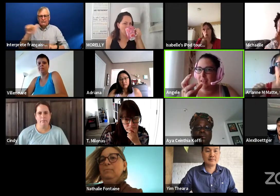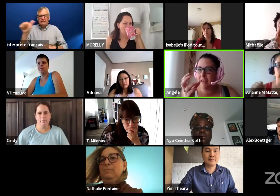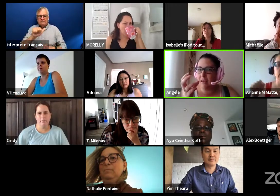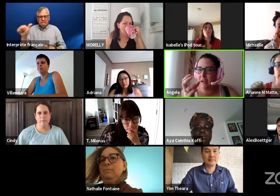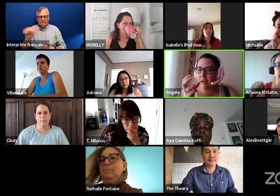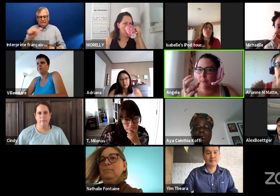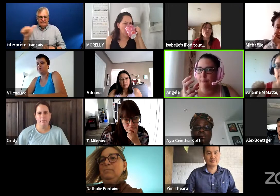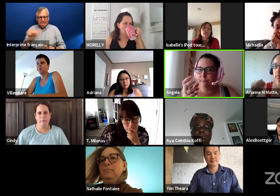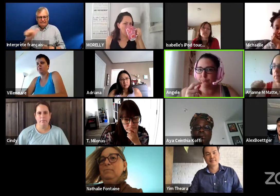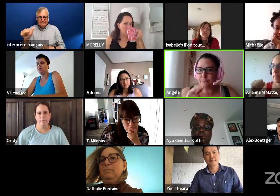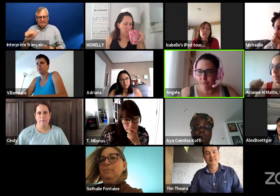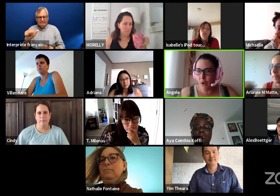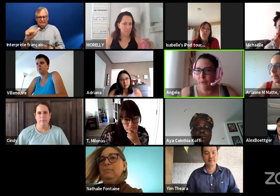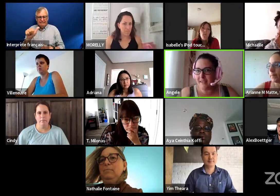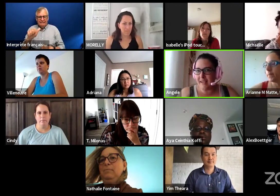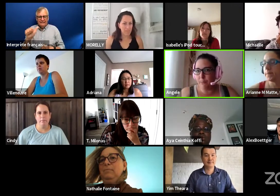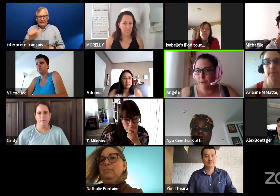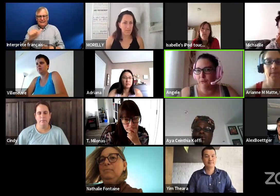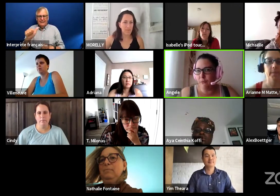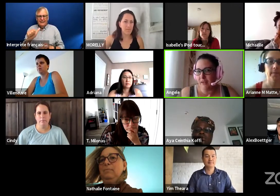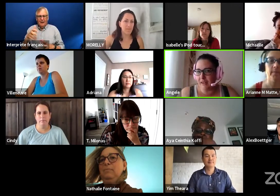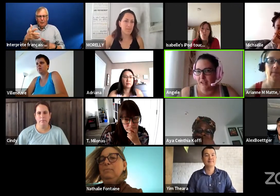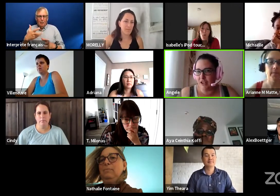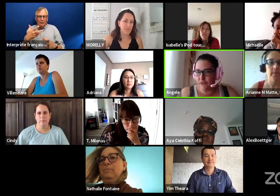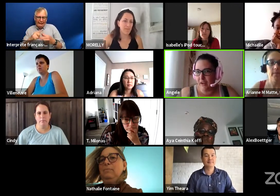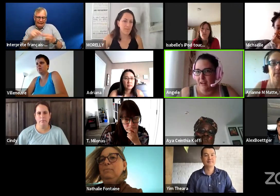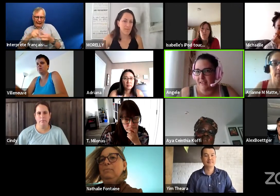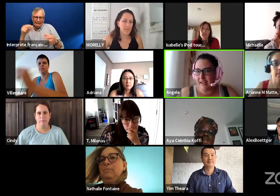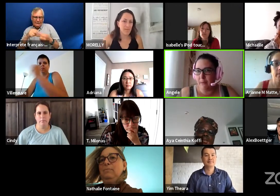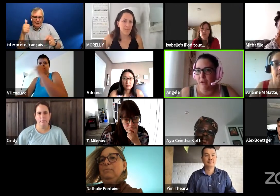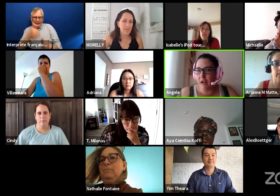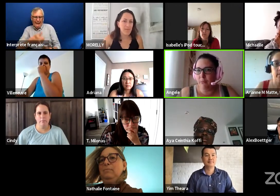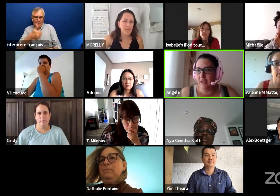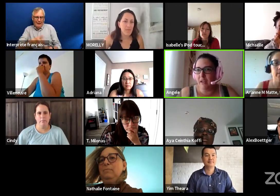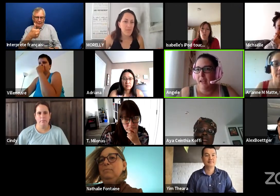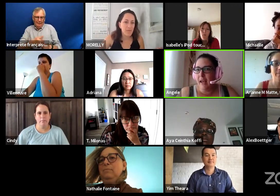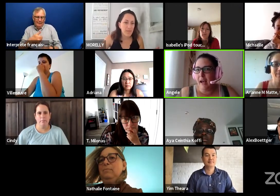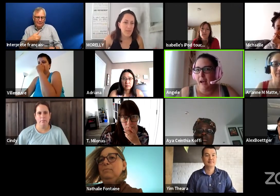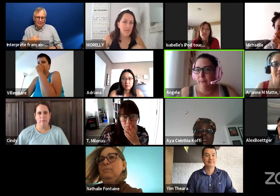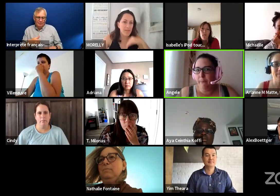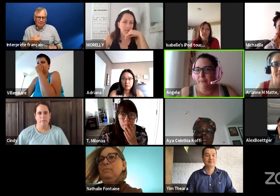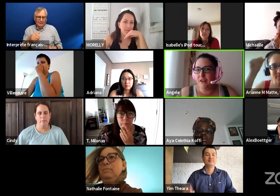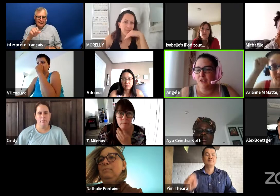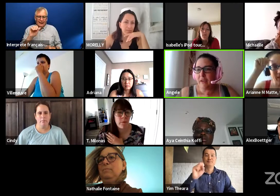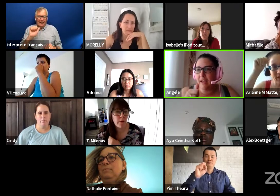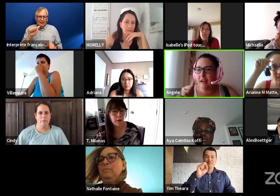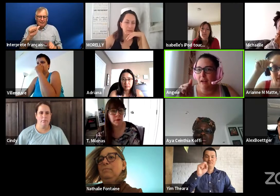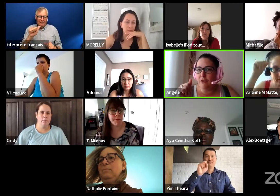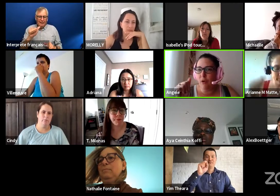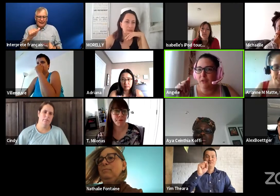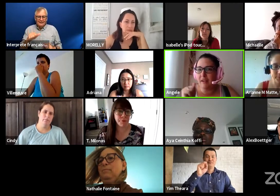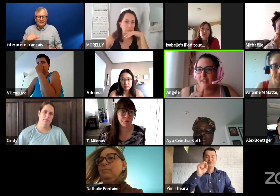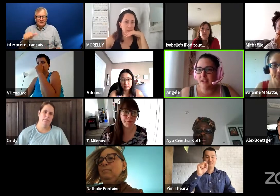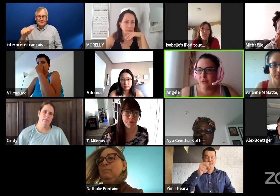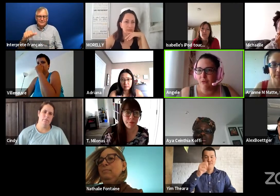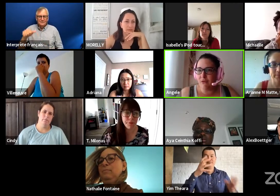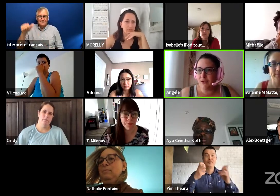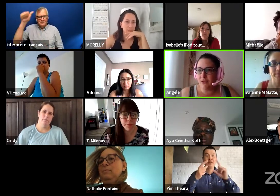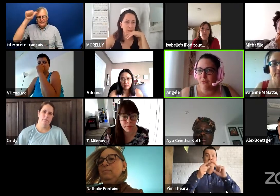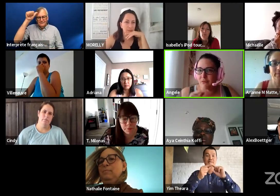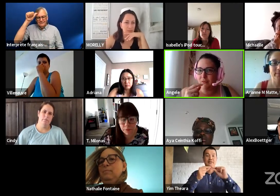qui... oui, si elle peut vous montrer, je vois qu'elle a sa caméra allumée. Donc, elle nous